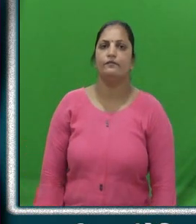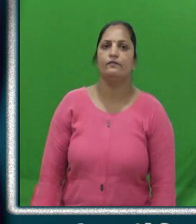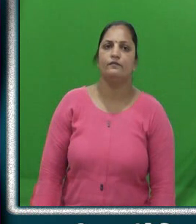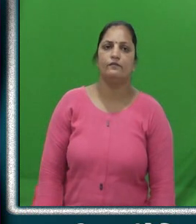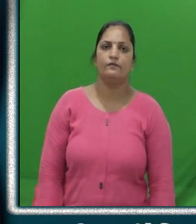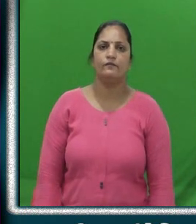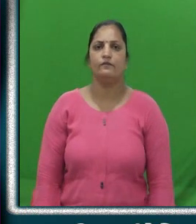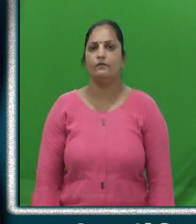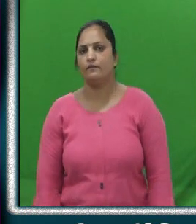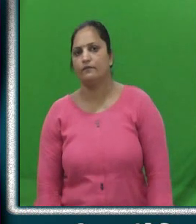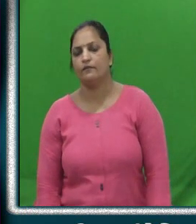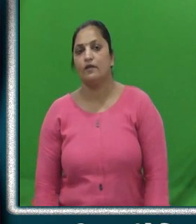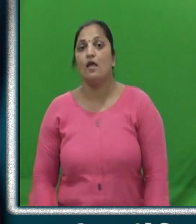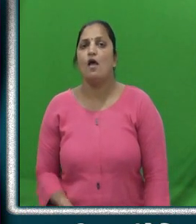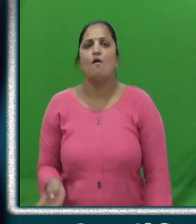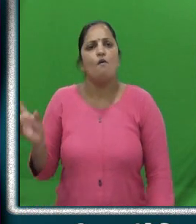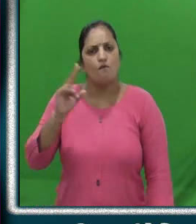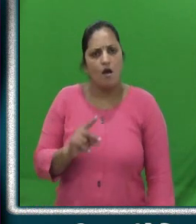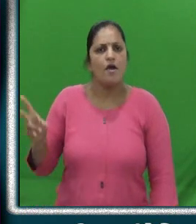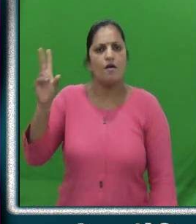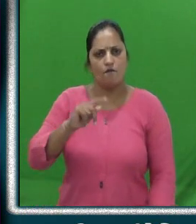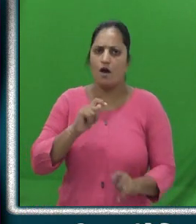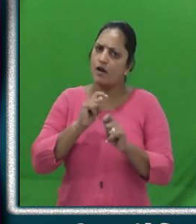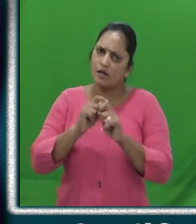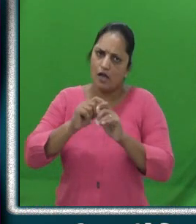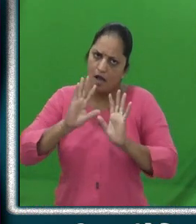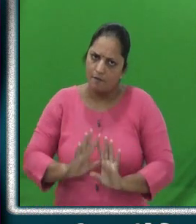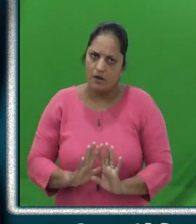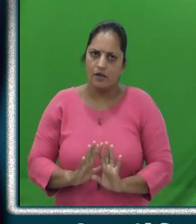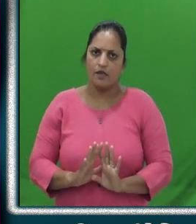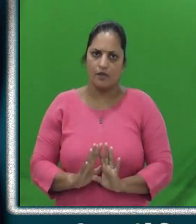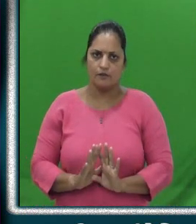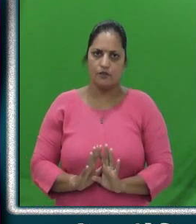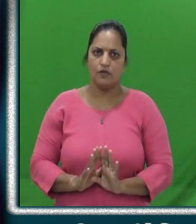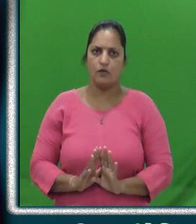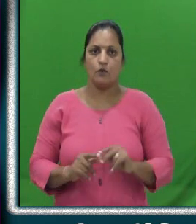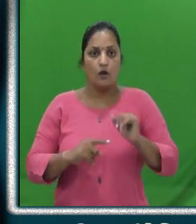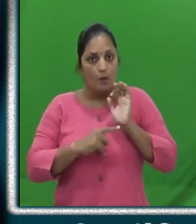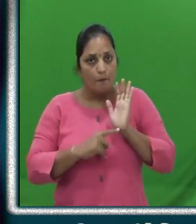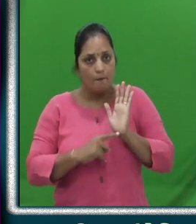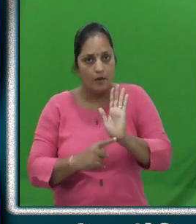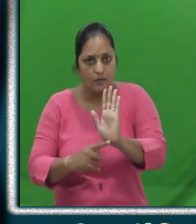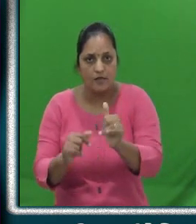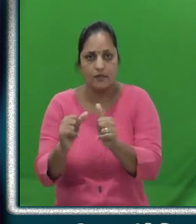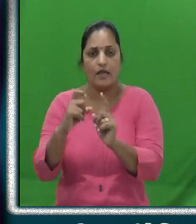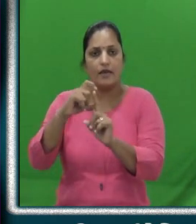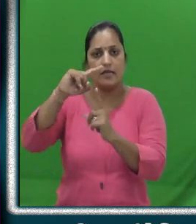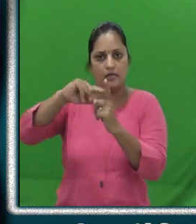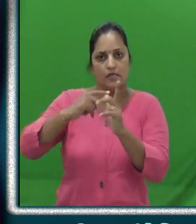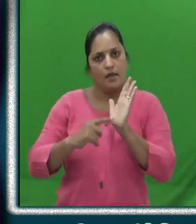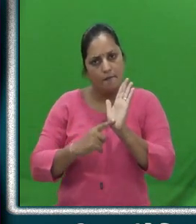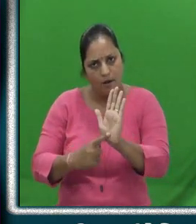બરાબર. વળી કેટલીક ક્રિયા કેવી રીતે તેવું દર્શાવવા જ ક્રિયા